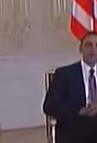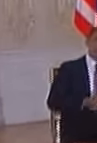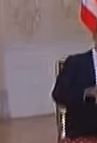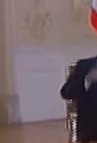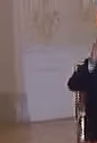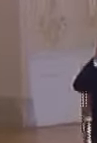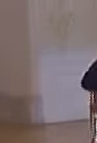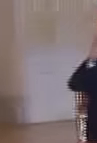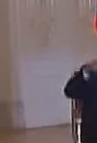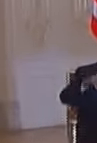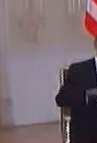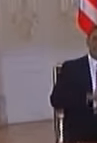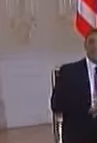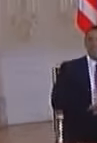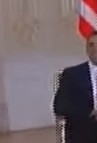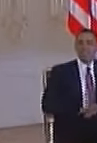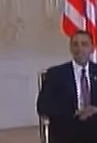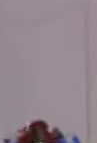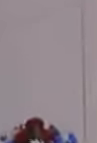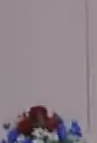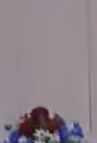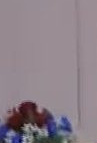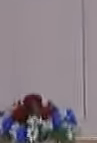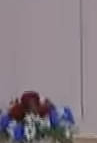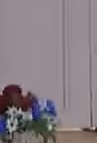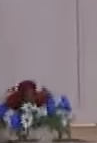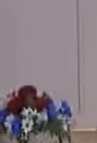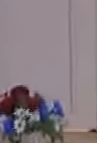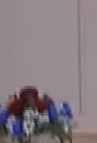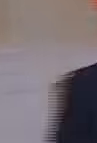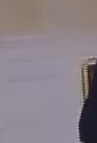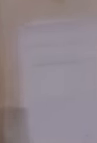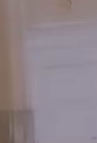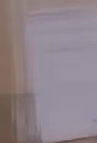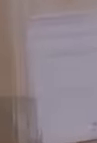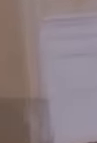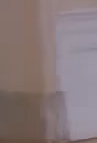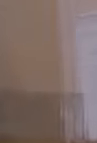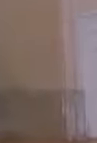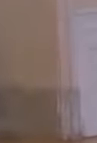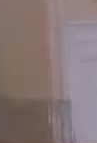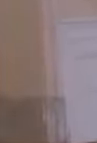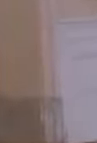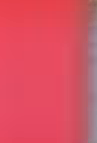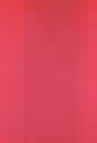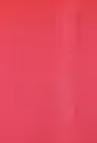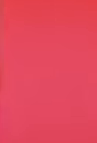Medvedev potpisali u Pragu novi sporazum o smanjenju nuklearnog naoružanja.